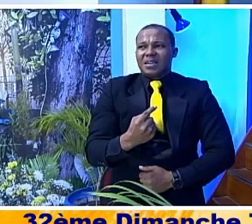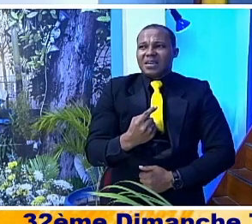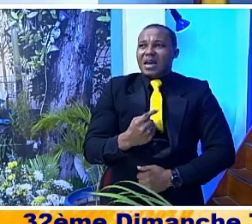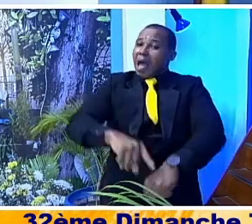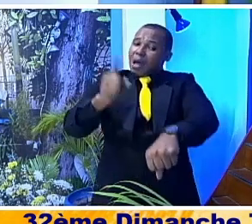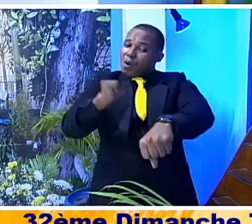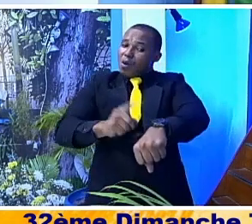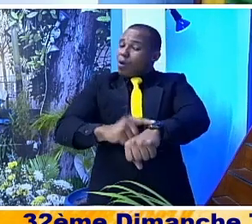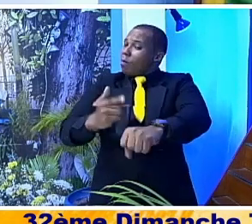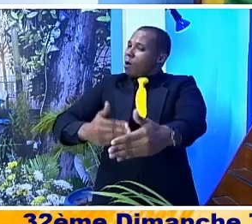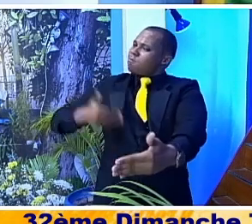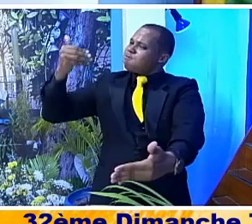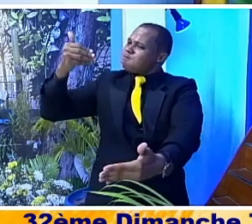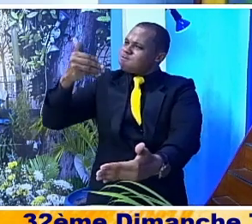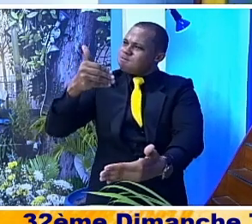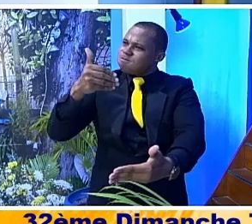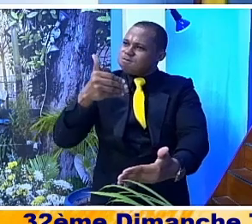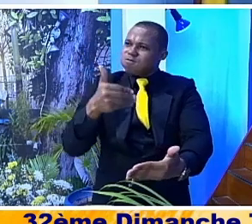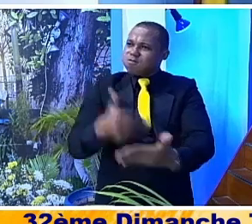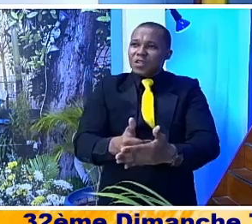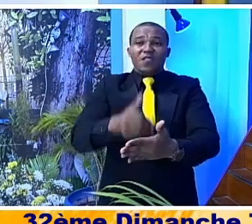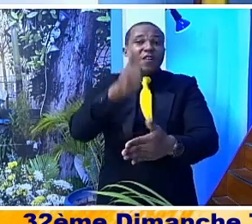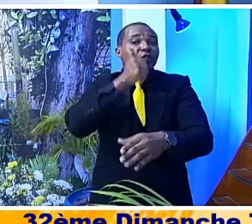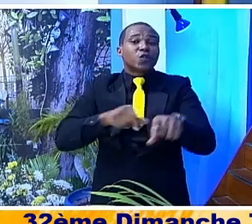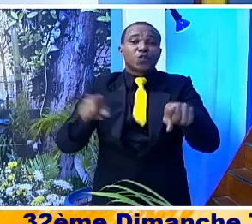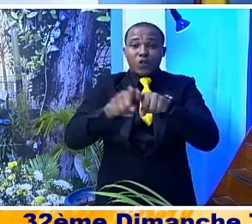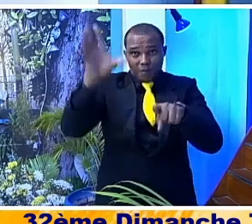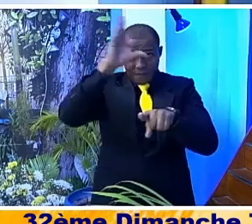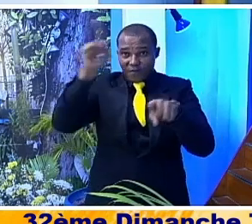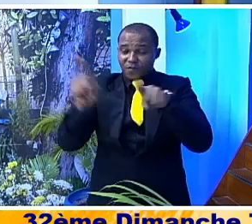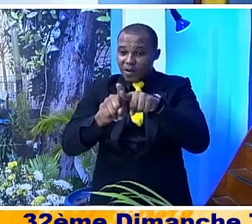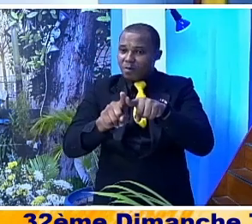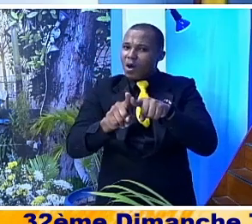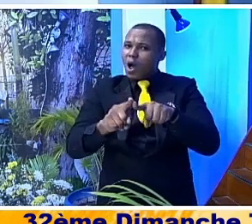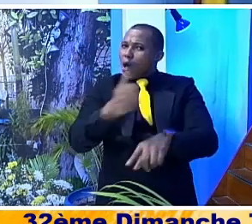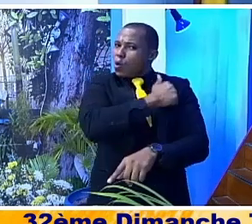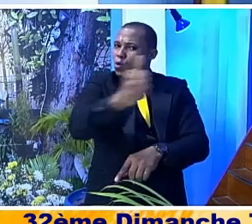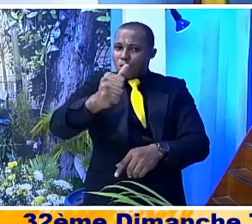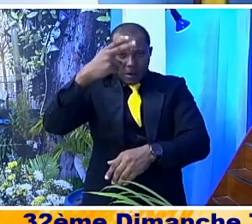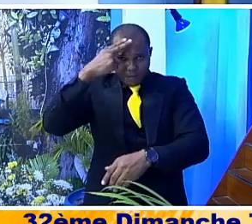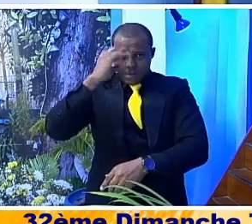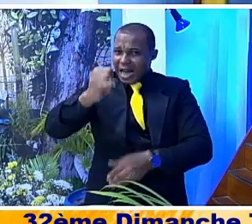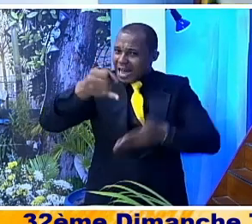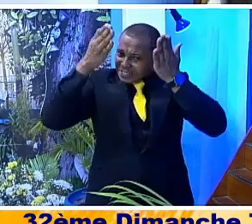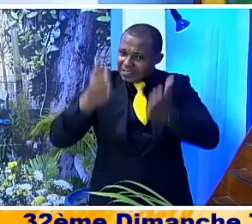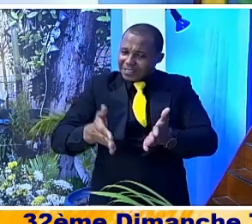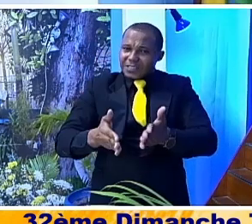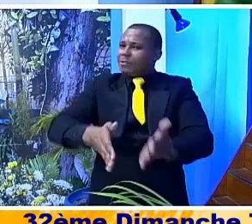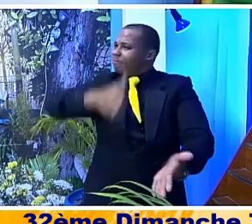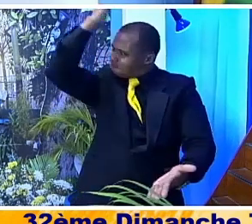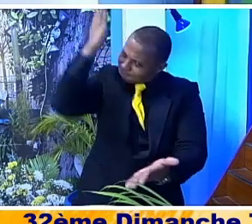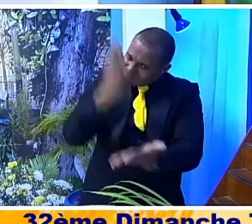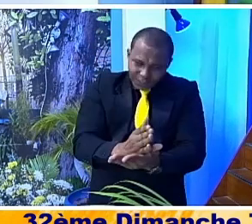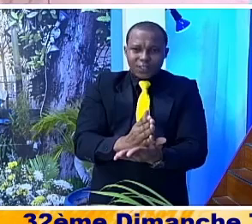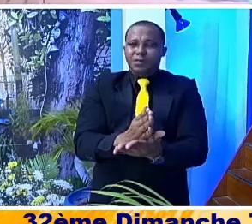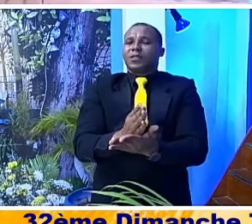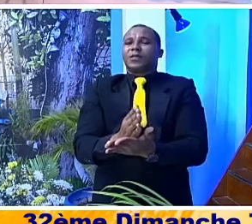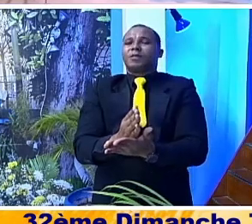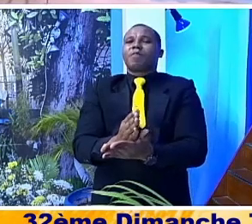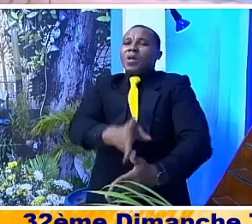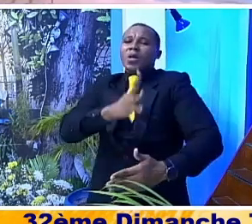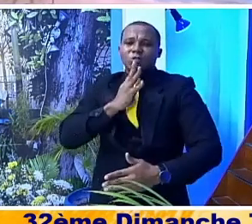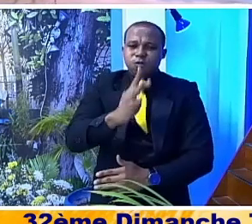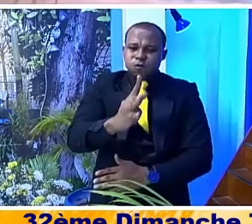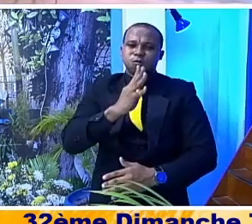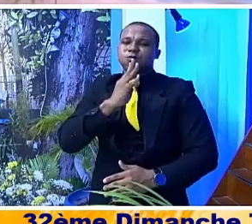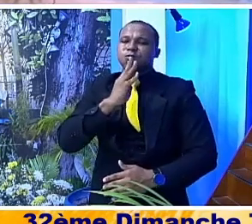Moment arrivé, frère Marc Chamio, pour que nous-mêmes haïtiens, nous suspendons, parler pour faire mon plaisir.